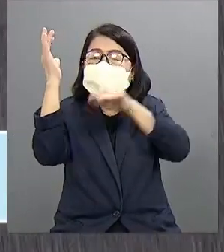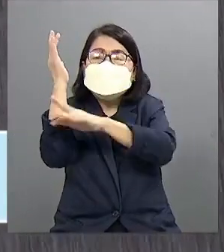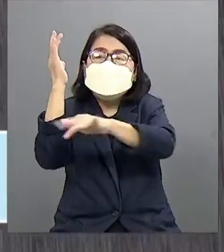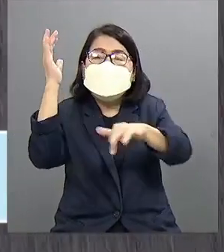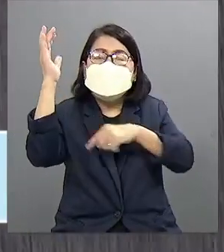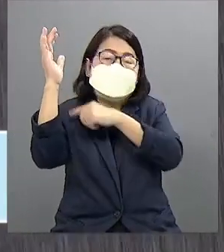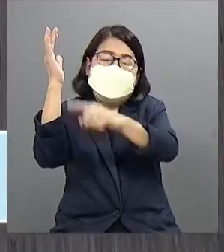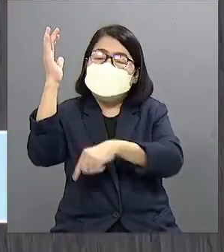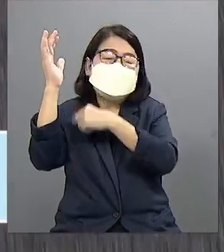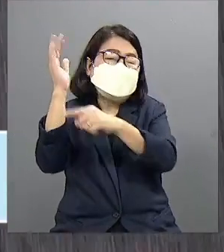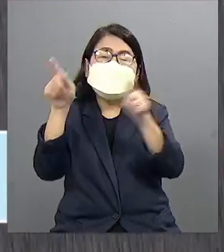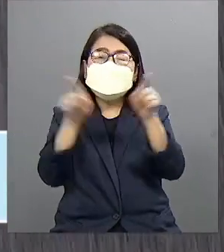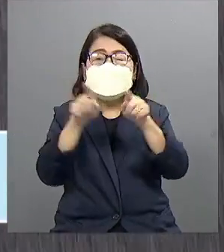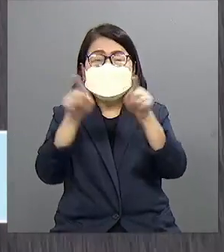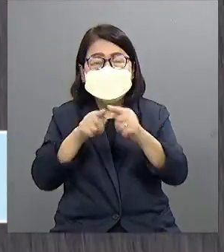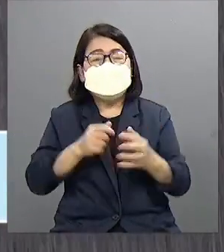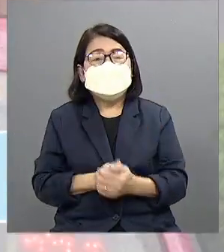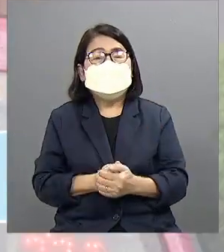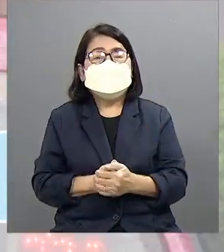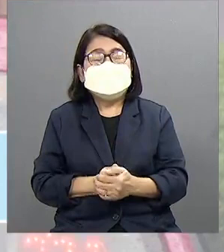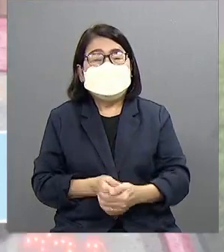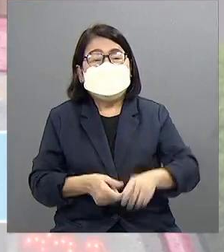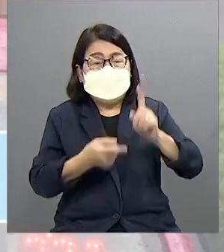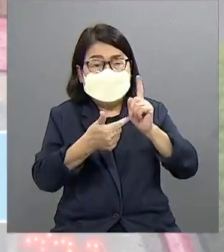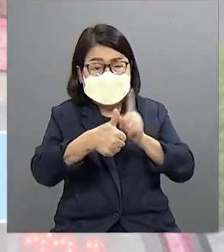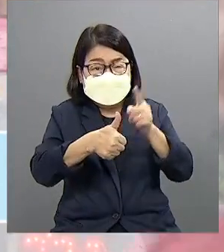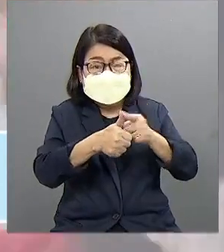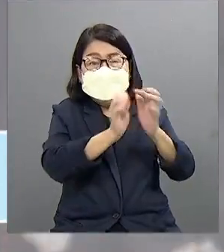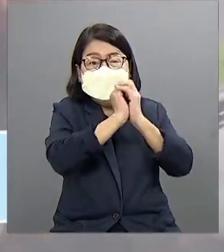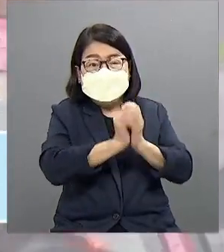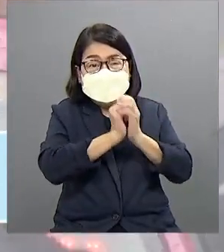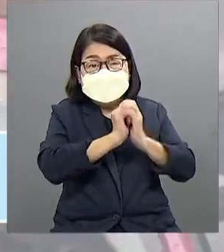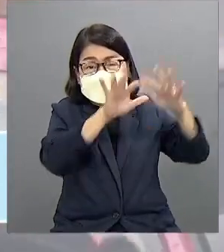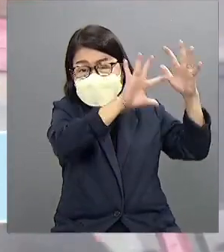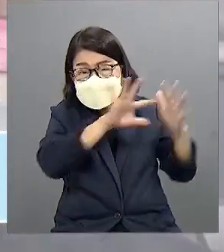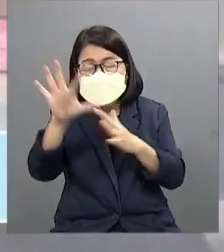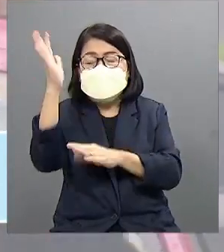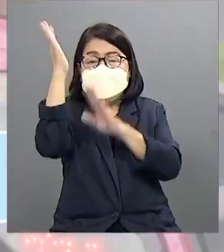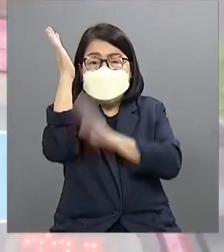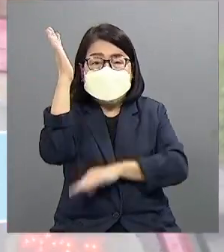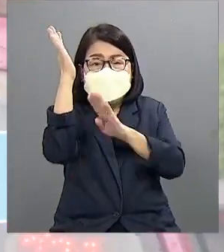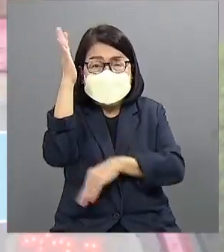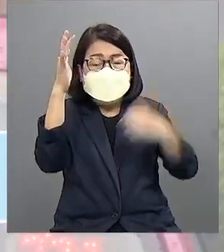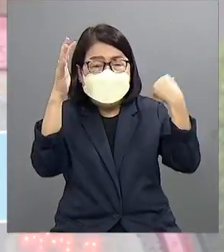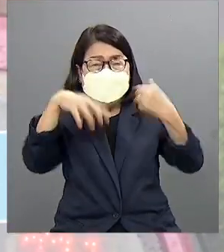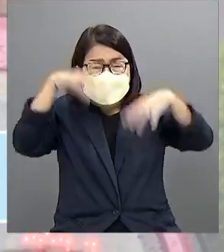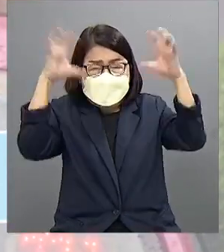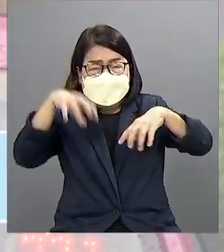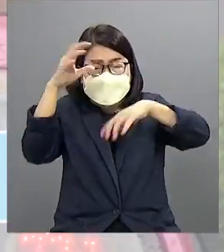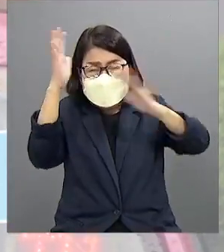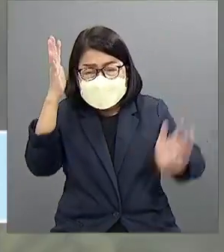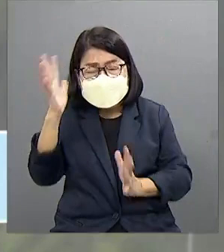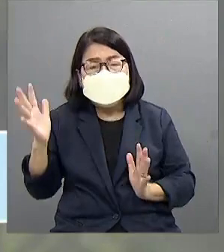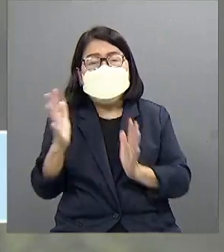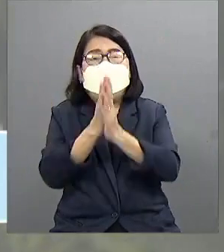ะ2ปัจจัยนี้ค่ะทำให้เกิดฝนตกหนักถึงหนักมากนะคะอันนี้บอกเลยและมีอยู่3ภ